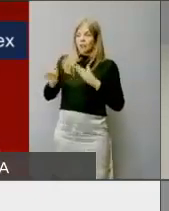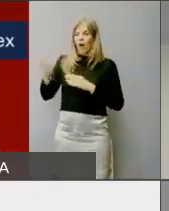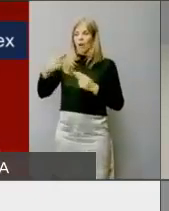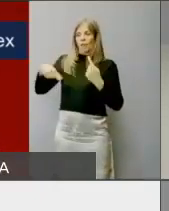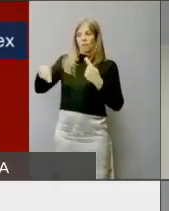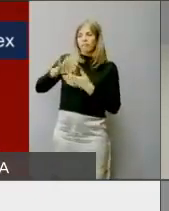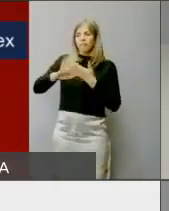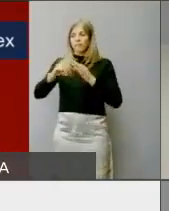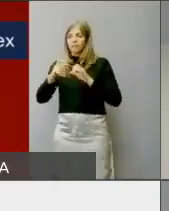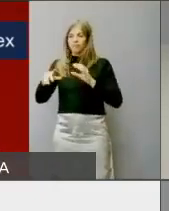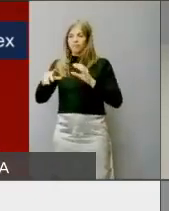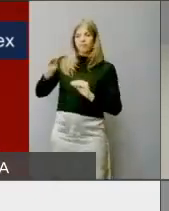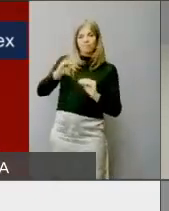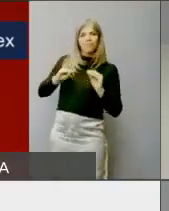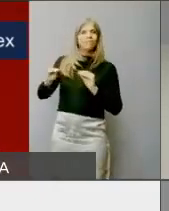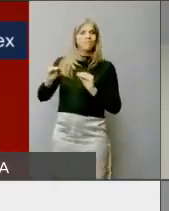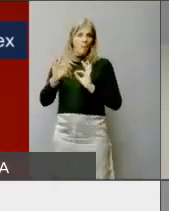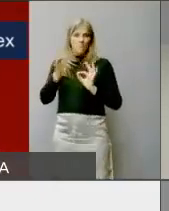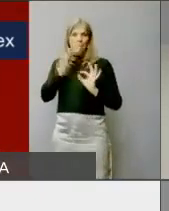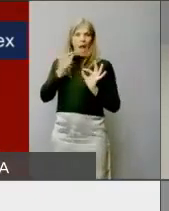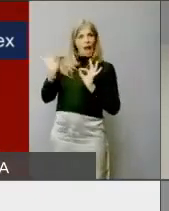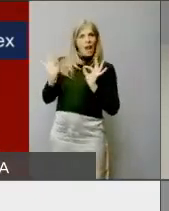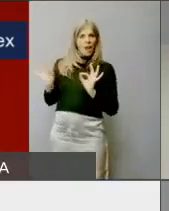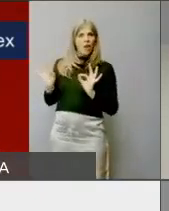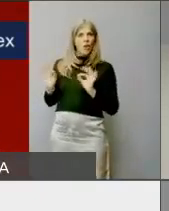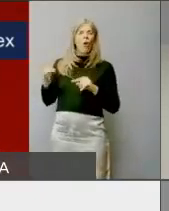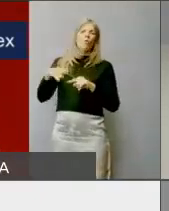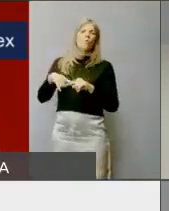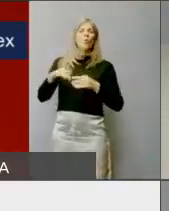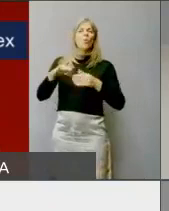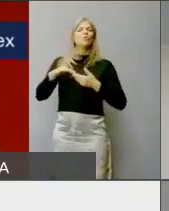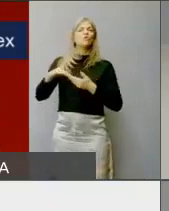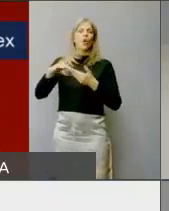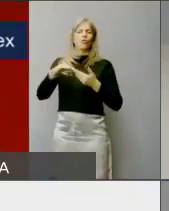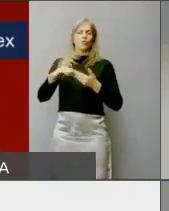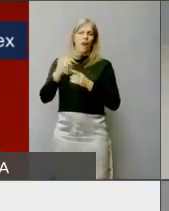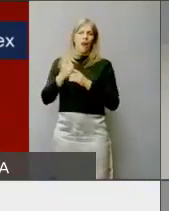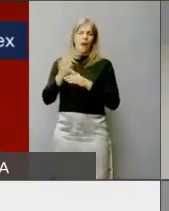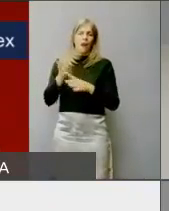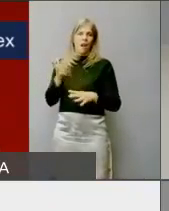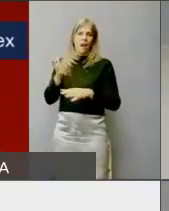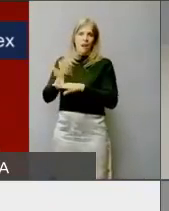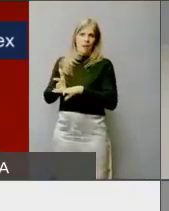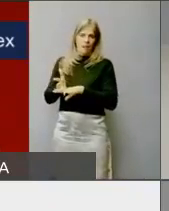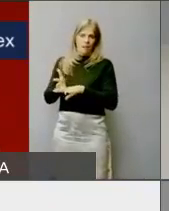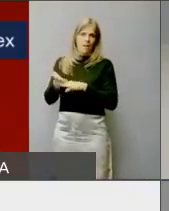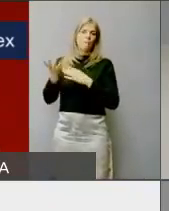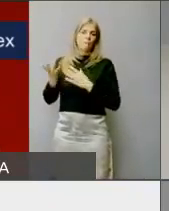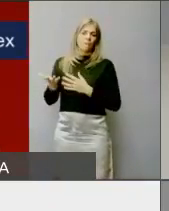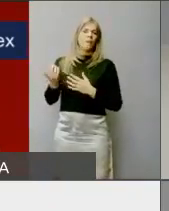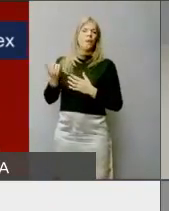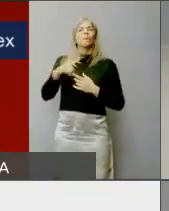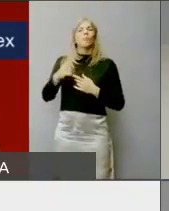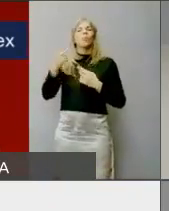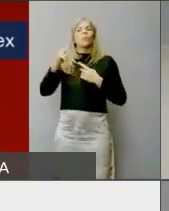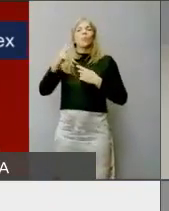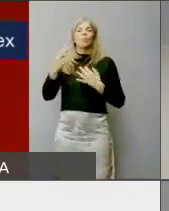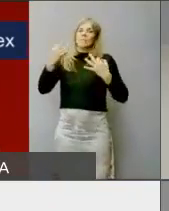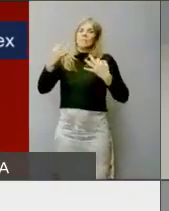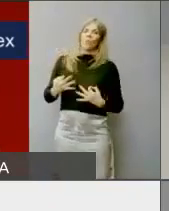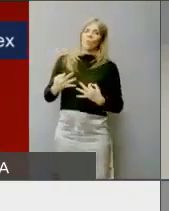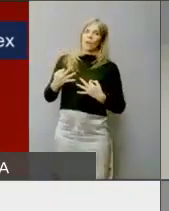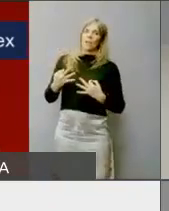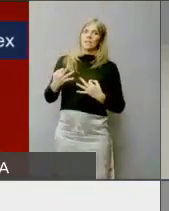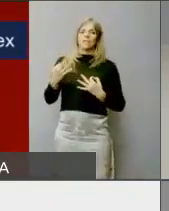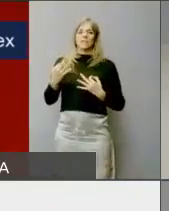di fico di comunicazione sociale che non può esentare dal comprendere maggior decoro e sicurezza appunto della zona